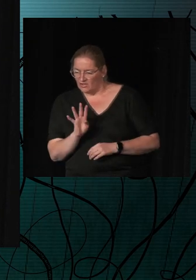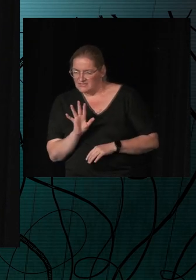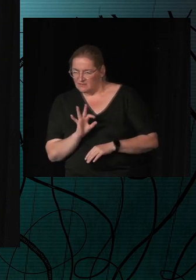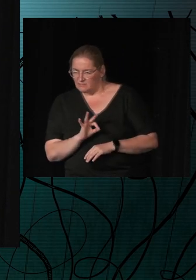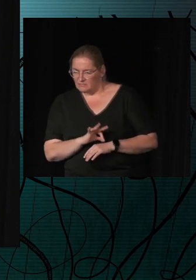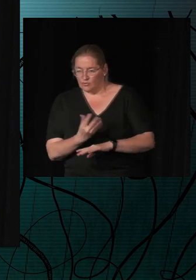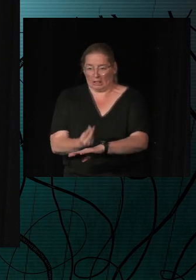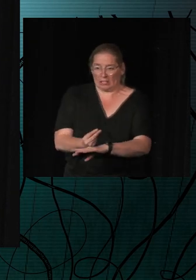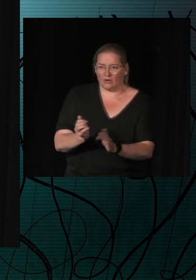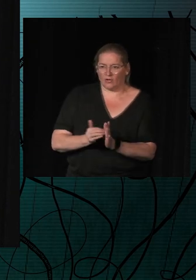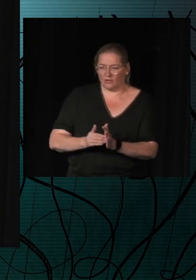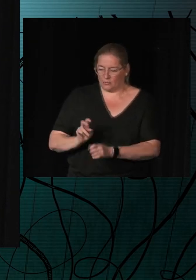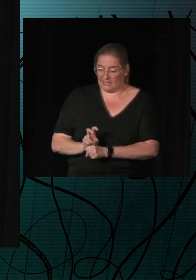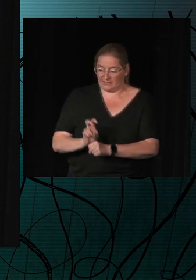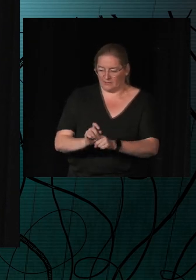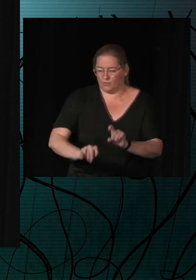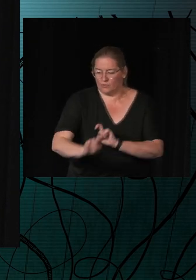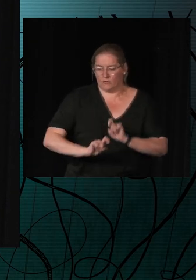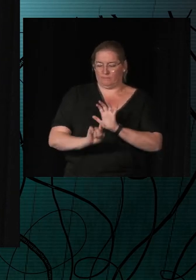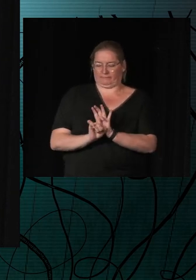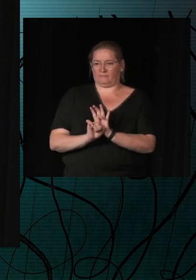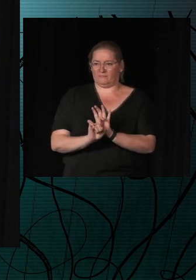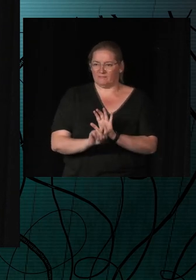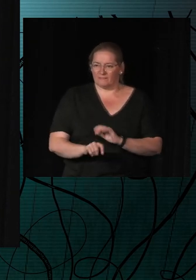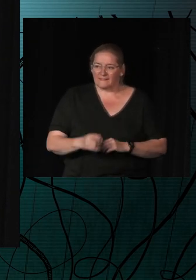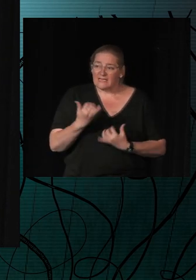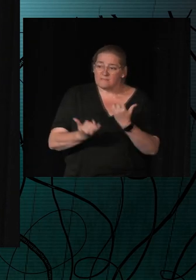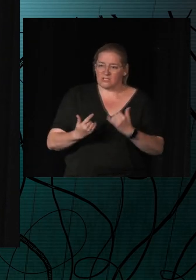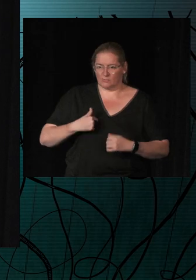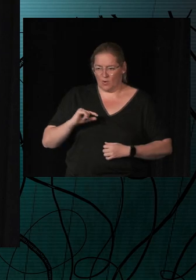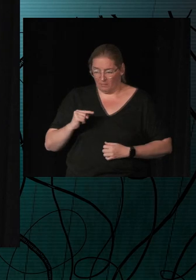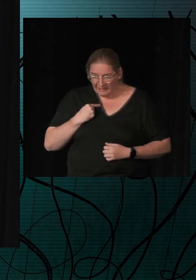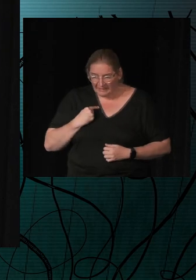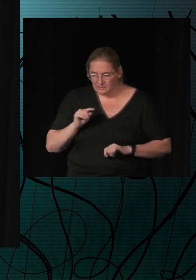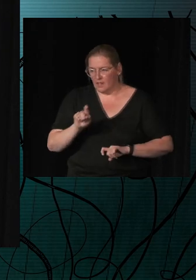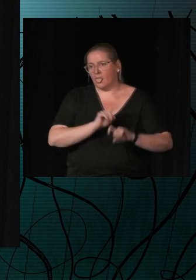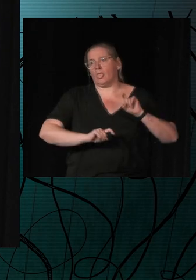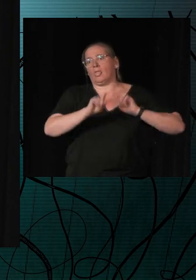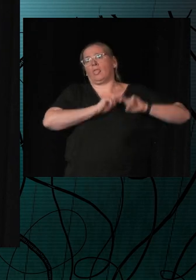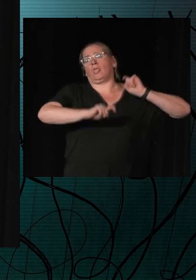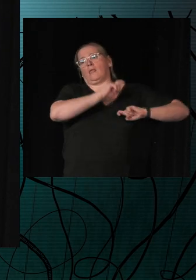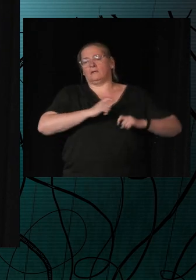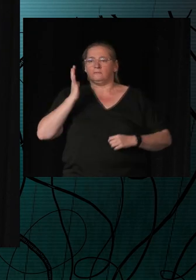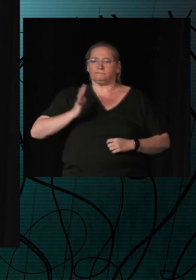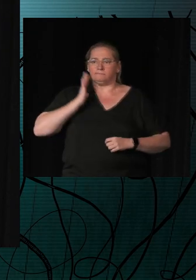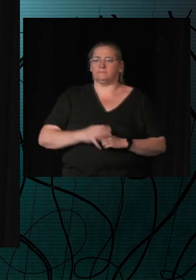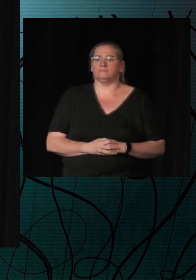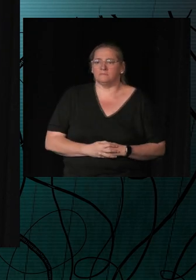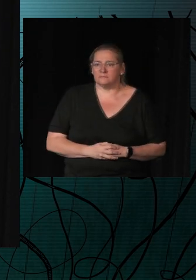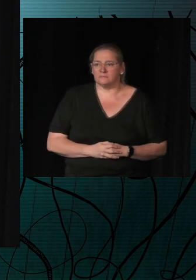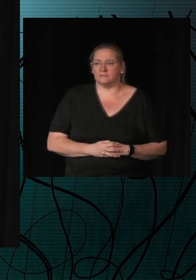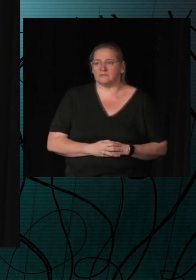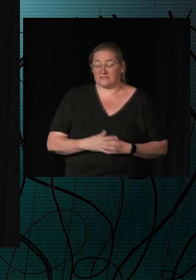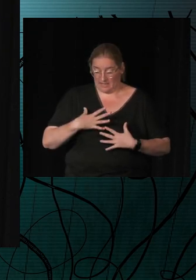rauvegarder donc il y avait cette crainte supplémentaire qui s'ajjoutait à l'idée bah si je perds ma partie je je recommence donc il y a une forme de